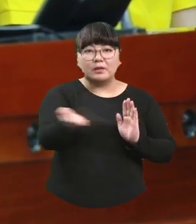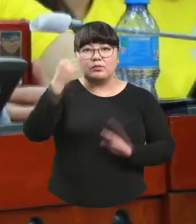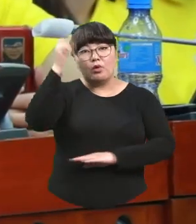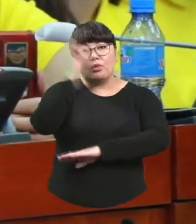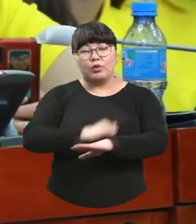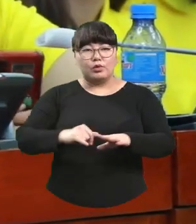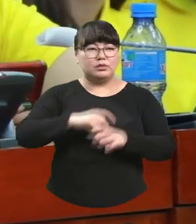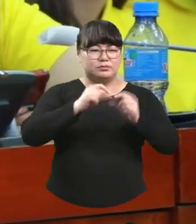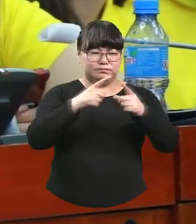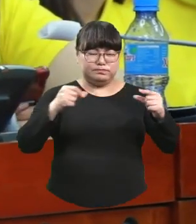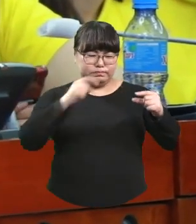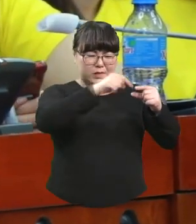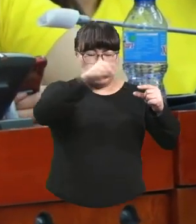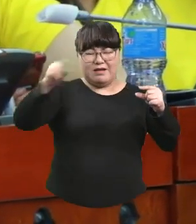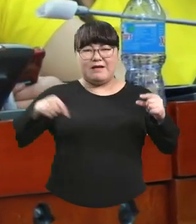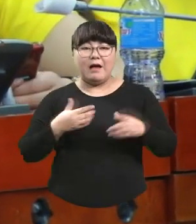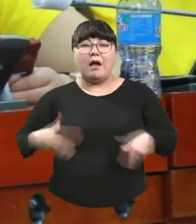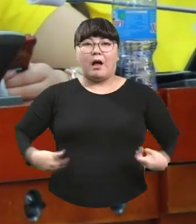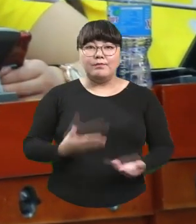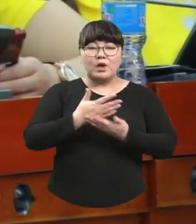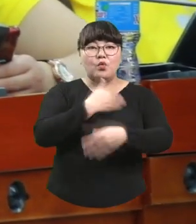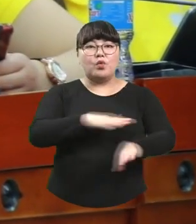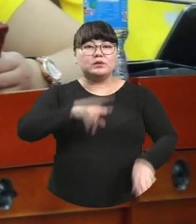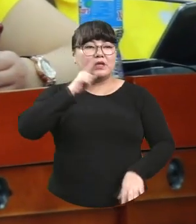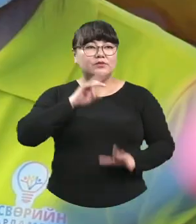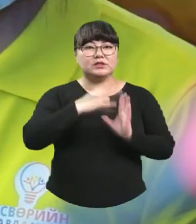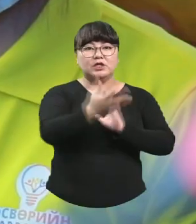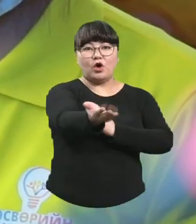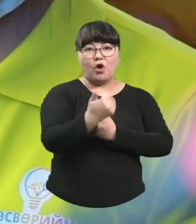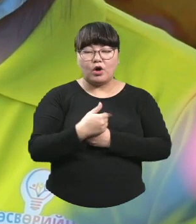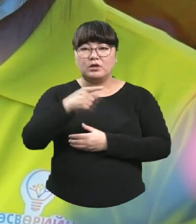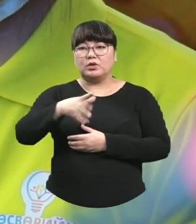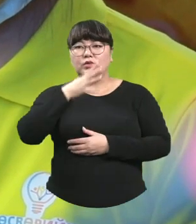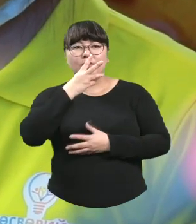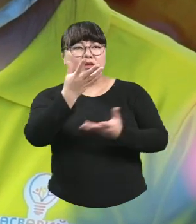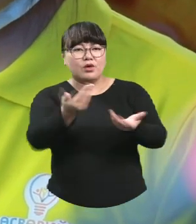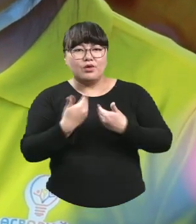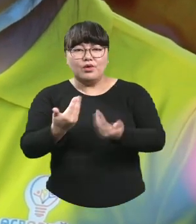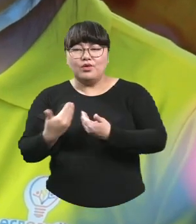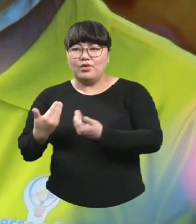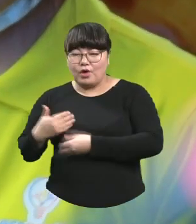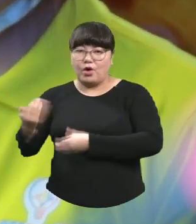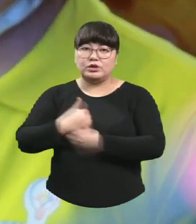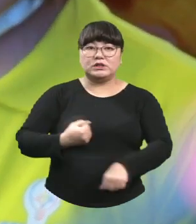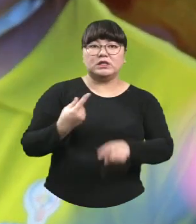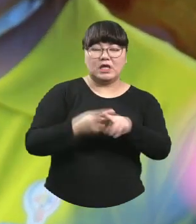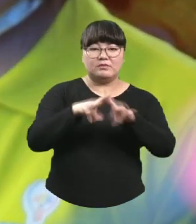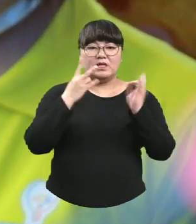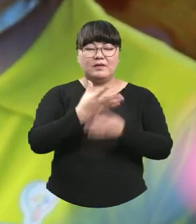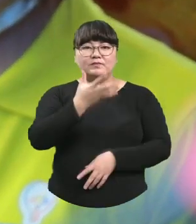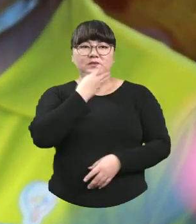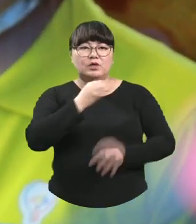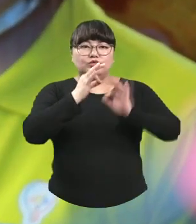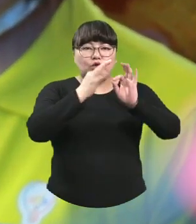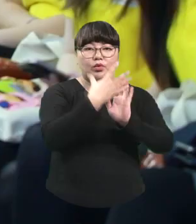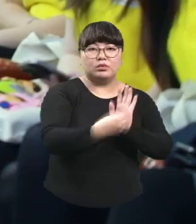дамжуулж Монгол орны үндсэн булан бүрт амьдран суугаа хүүхэд залуусыг нэгтгэх тэдний дуу хоолой оролцоог нэмэгдүүлэх нийгэмдээ